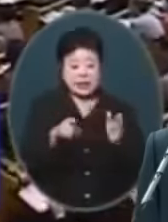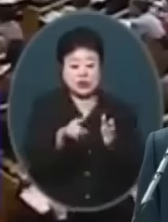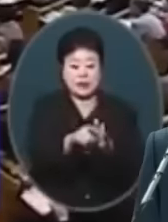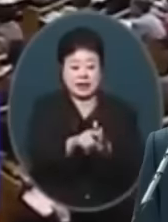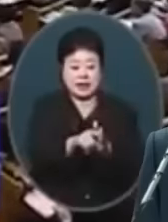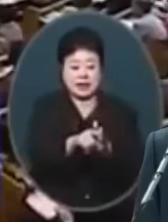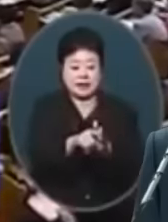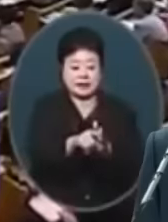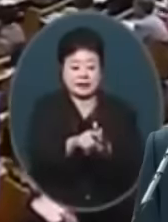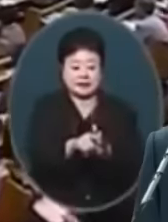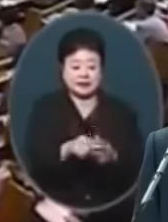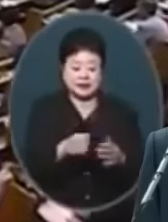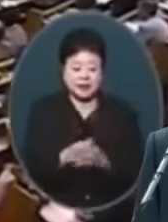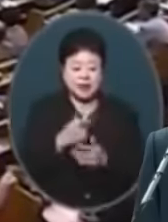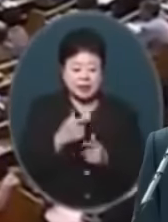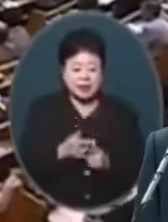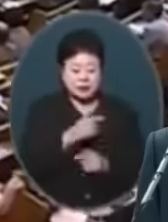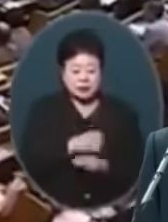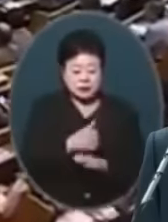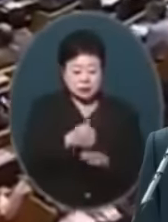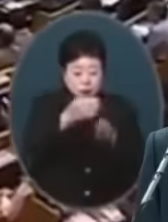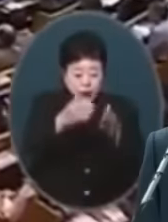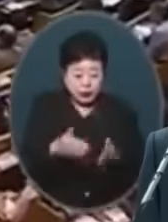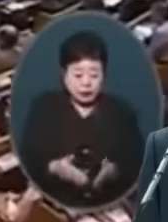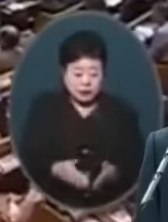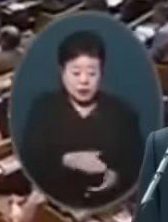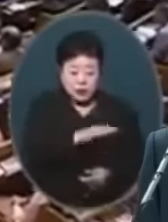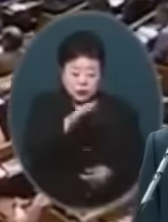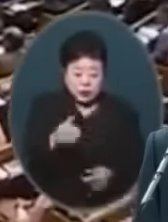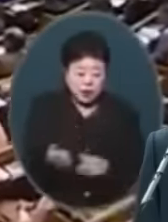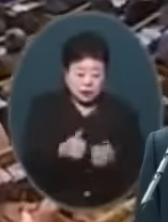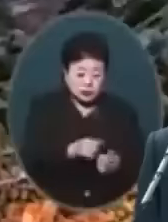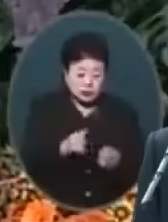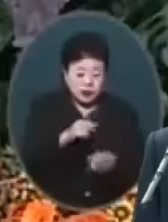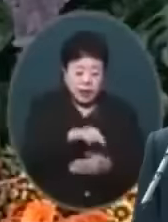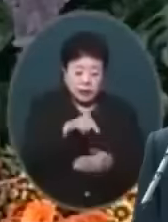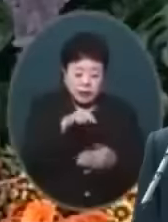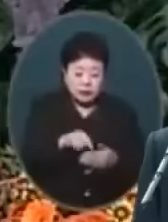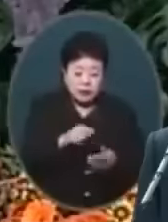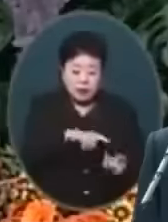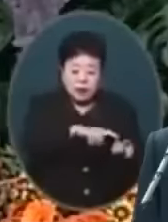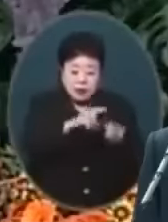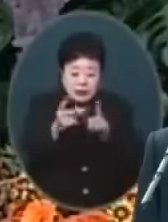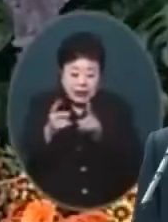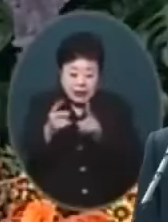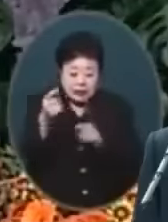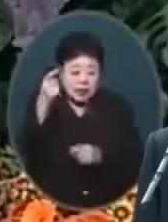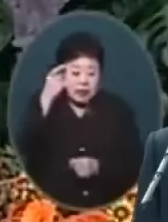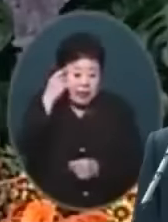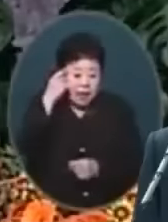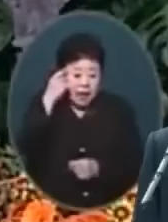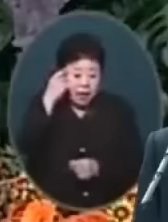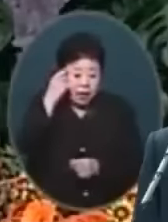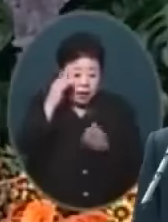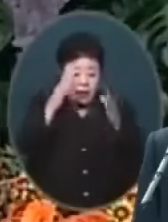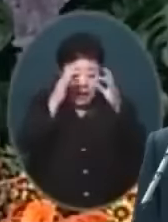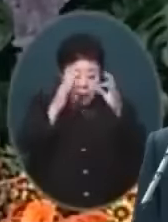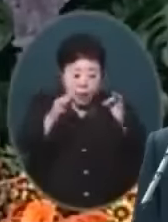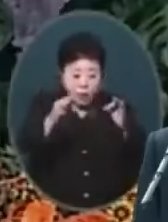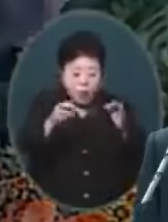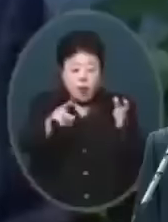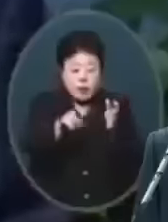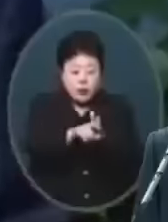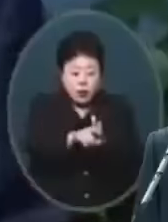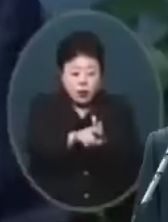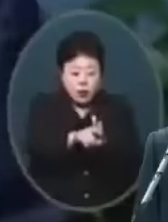하십니다. 그러므로 예수 그리스도를 통해서 우리가 죽은 자 가운데서 살아나는 것을 생각하고 바라보고 그것을